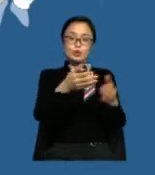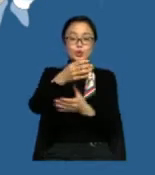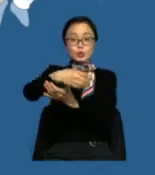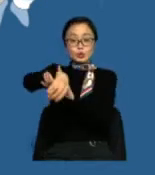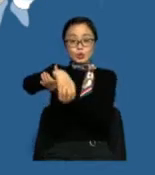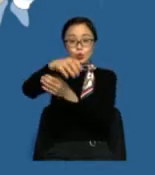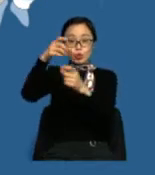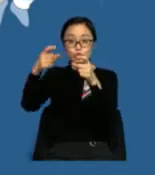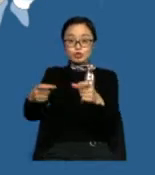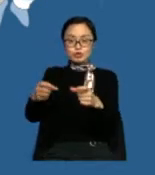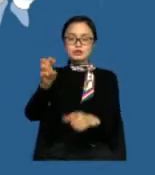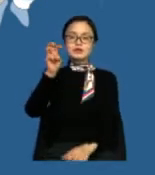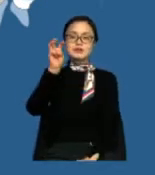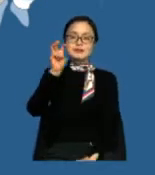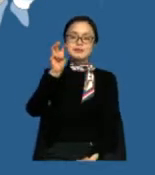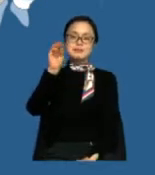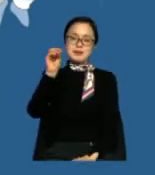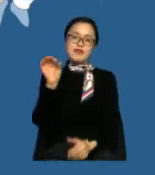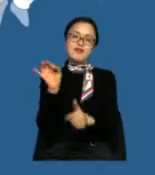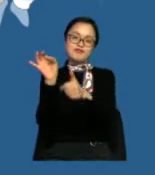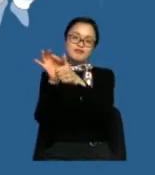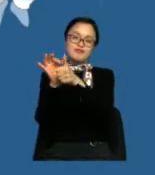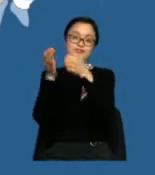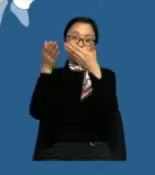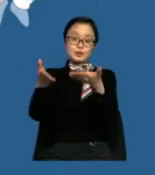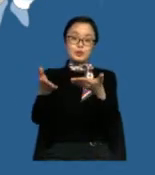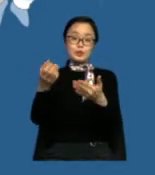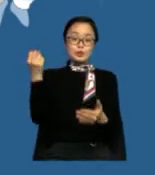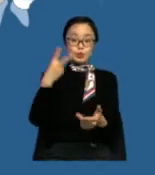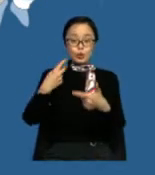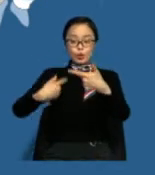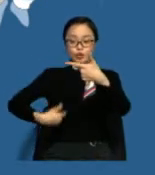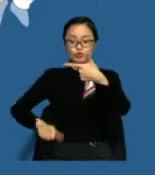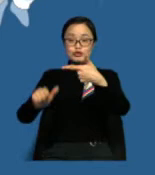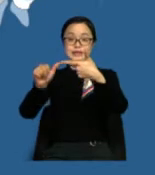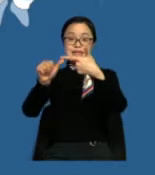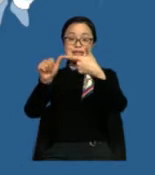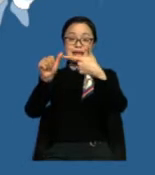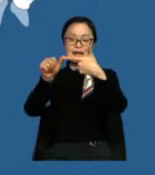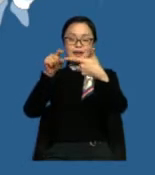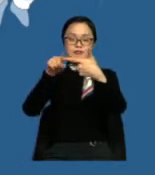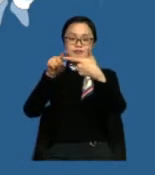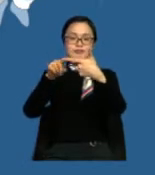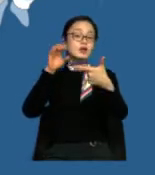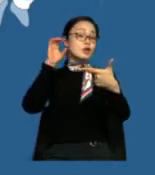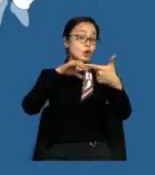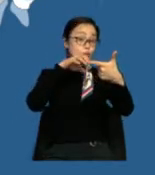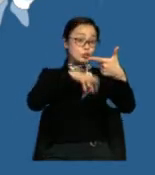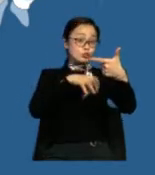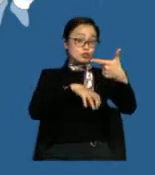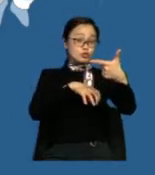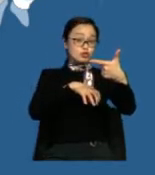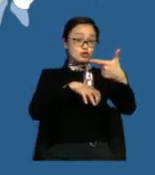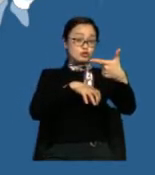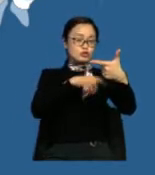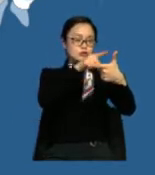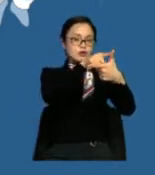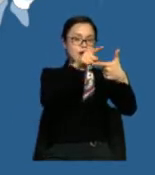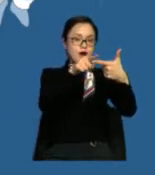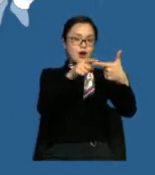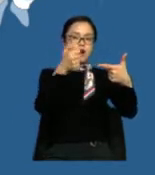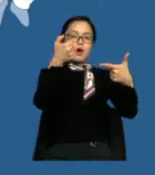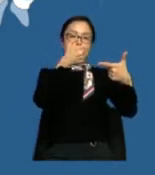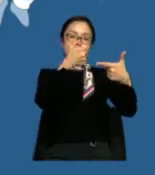지원하게 됩니다 둘째 지원금도 대폭 상승합니다 영등포구는 둘째와 셋째 지원금을 각각